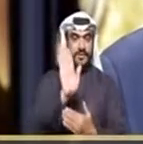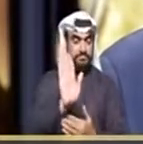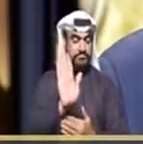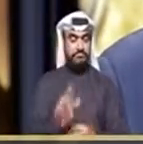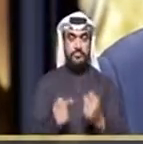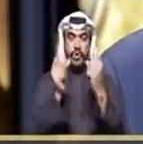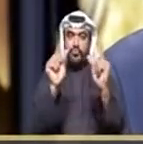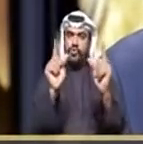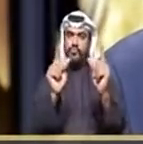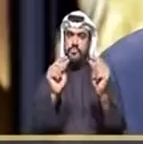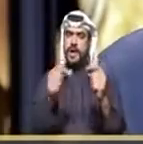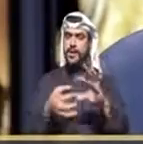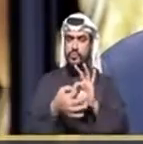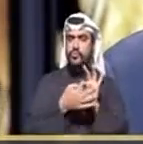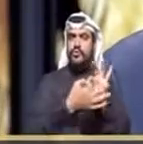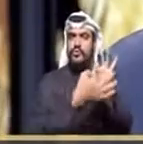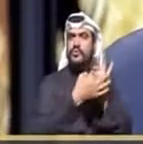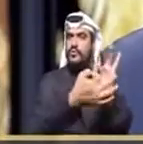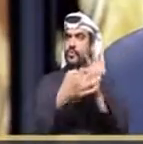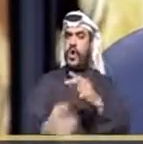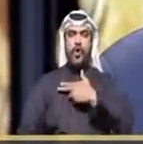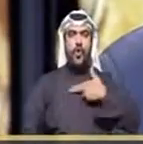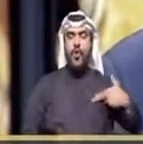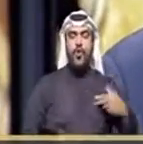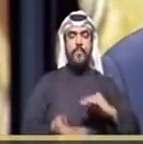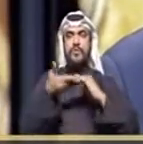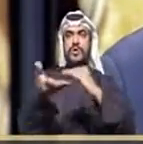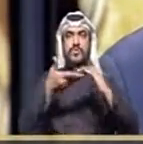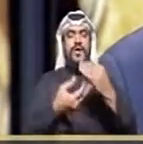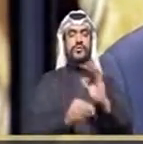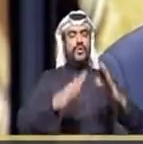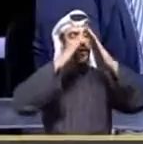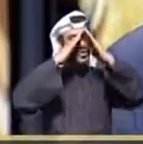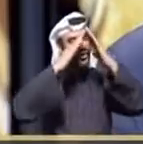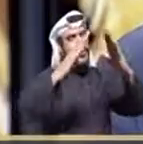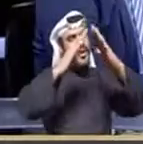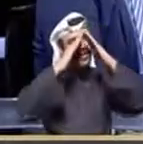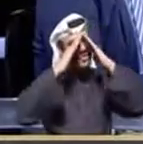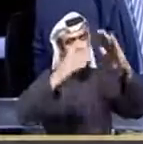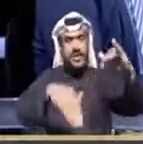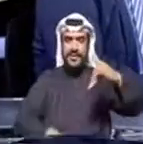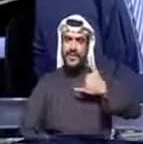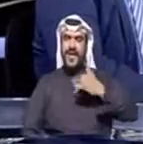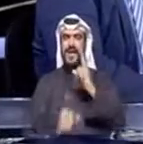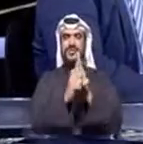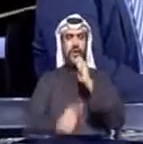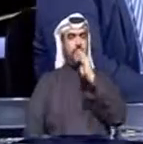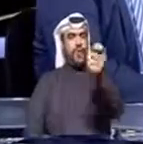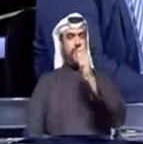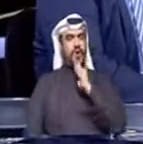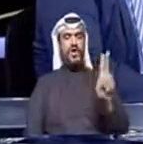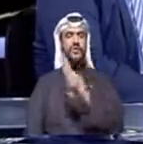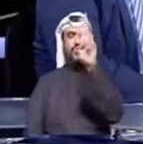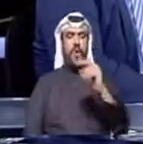ويلعب طبعا دور محوري مع حكومة الكويت وشعب دولة الكويت. كل الشكر والتقدير للأستاذ سعيد حرسي مدير مكتب